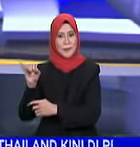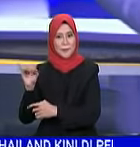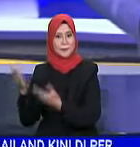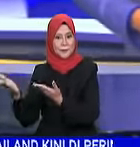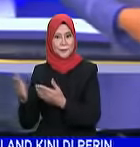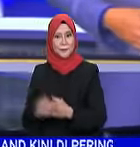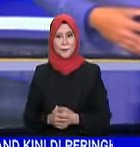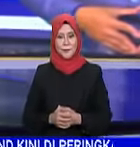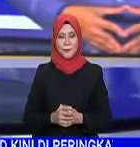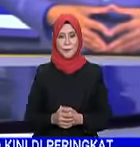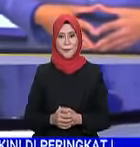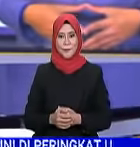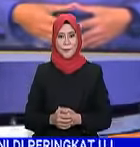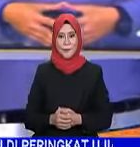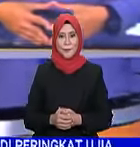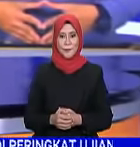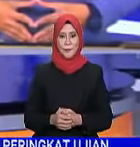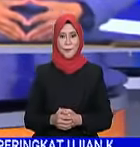silakan.